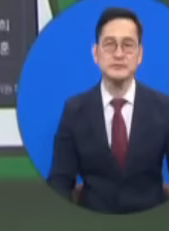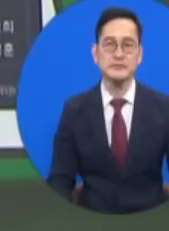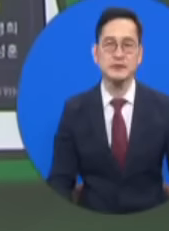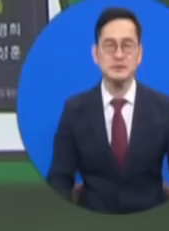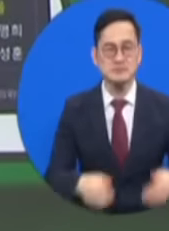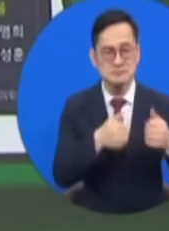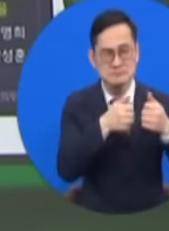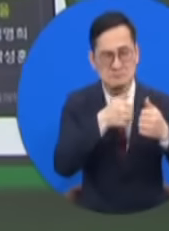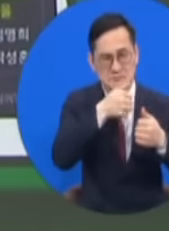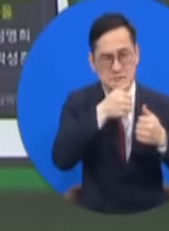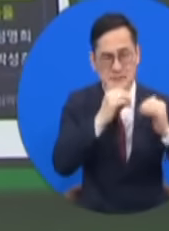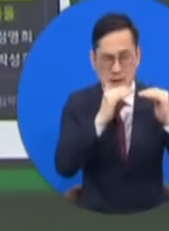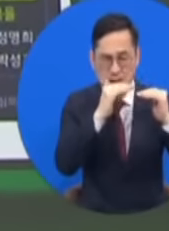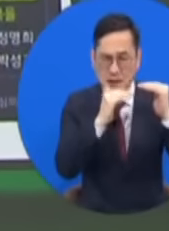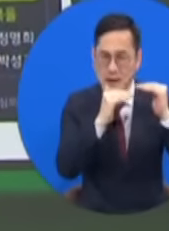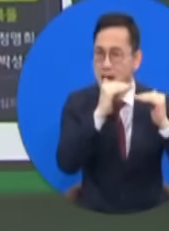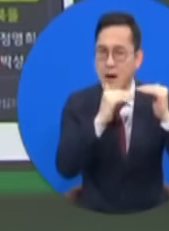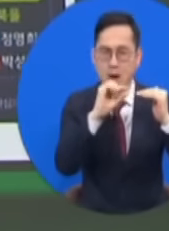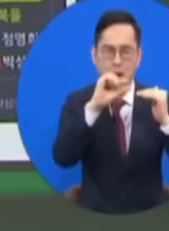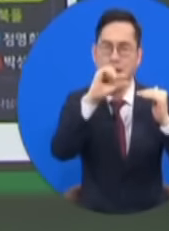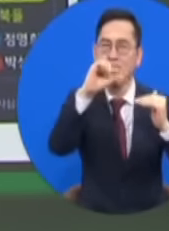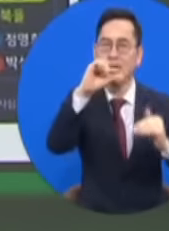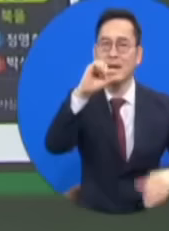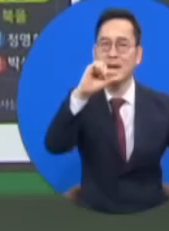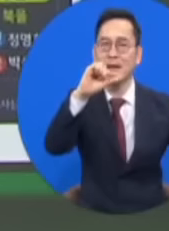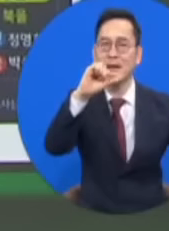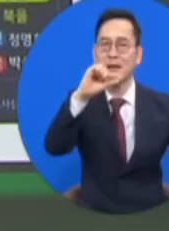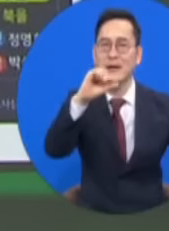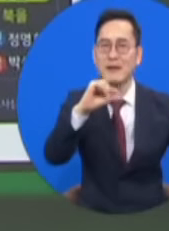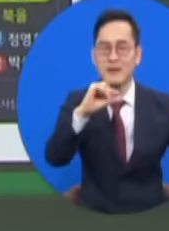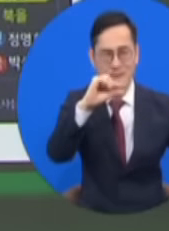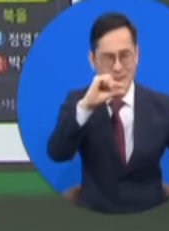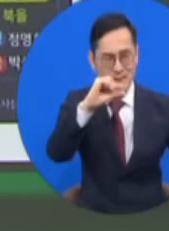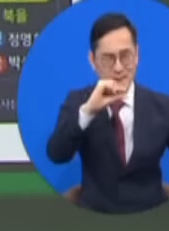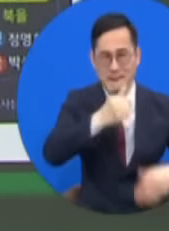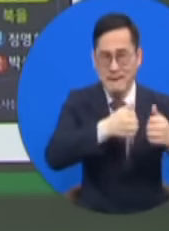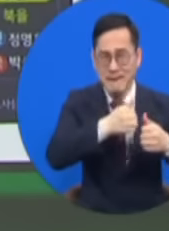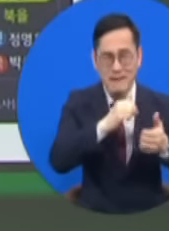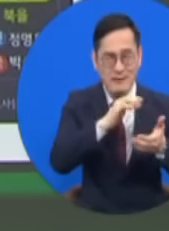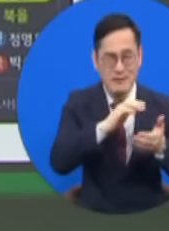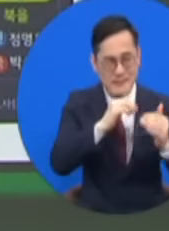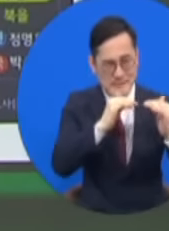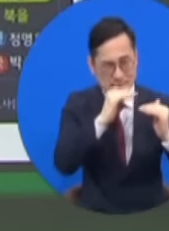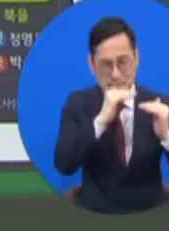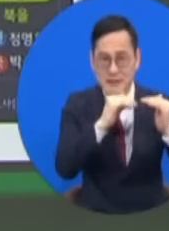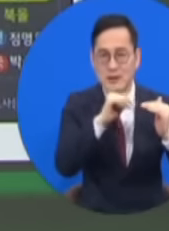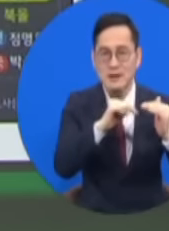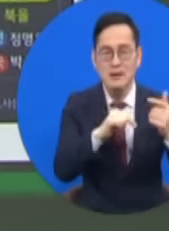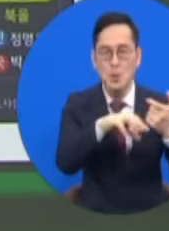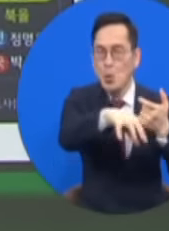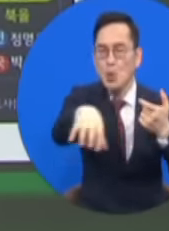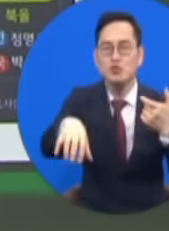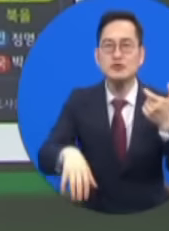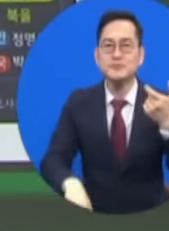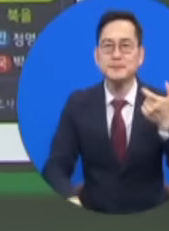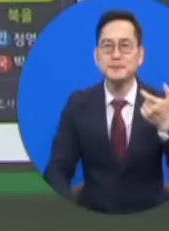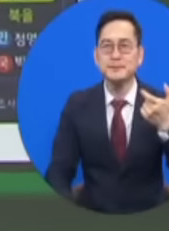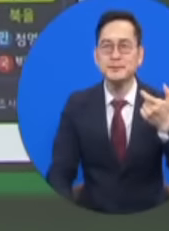누가 봐도 초박빙, 앞서 경합지가 60곳으로 늘었다라는 얘기 나왔는데, 한국일보가 그 60곳